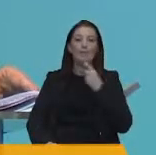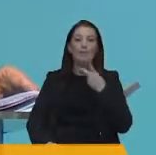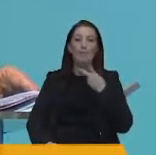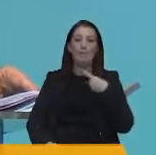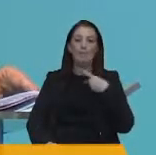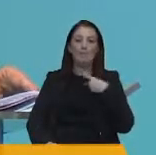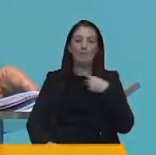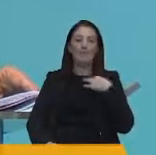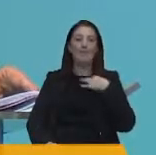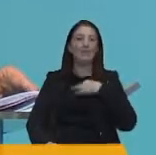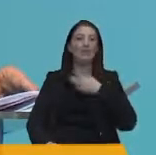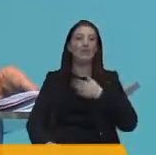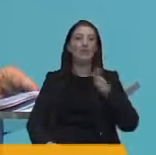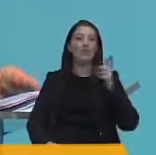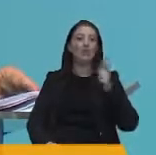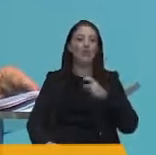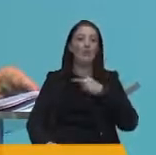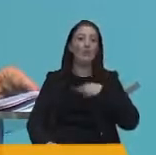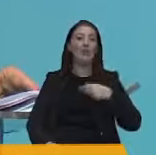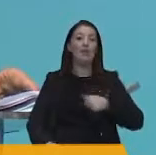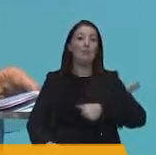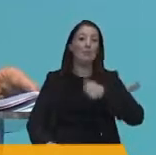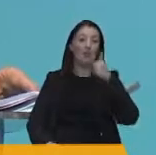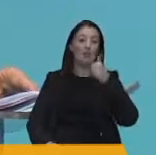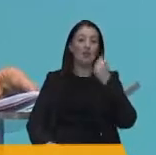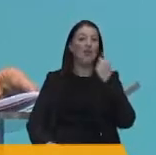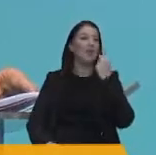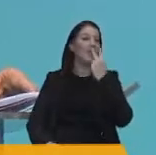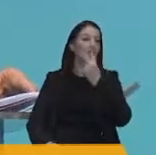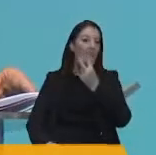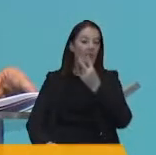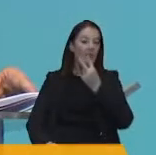ben Sayın Büyükşehir Belediye Başkanımız tarafından